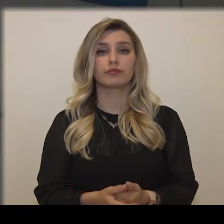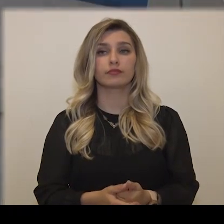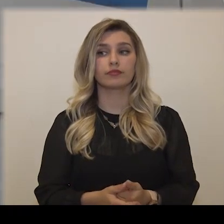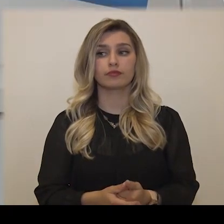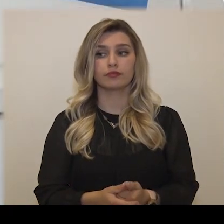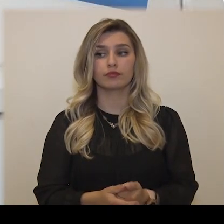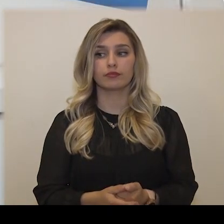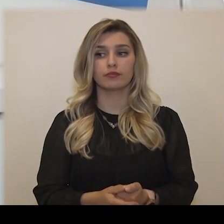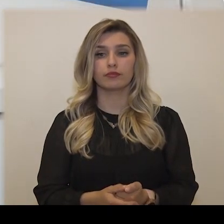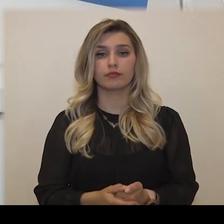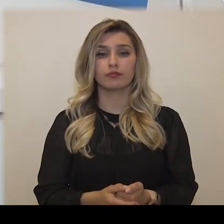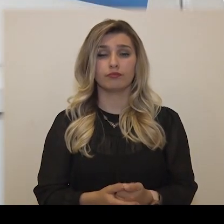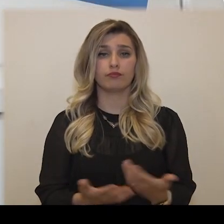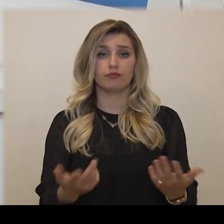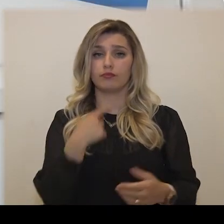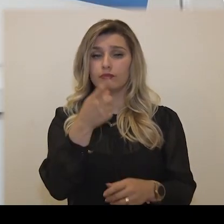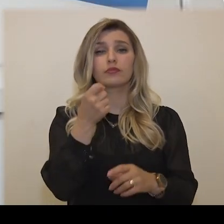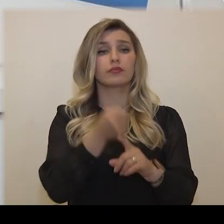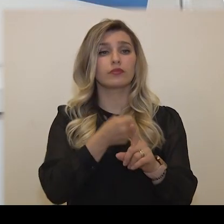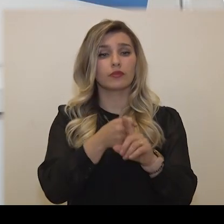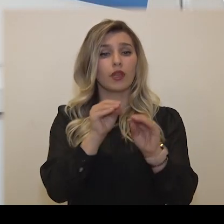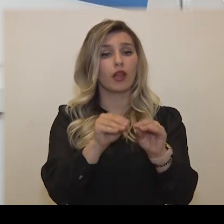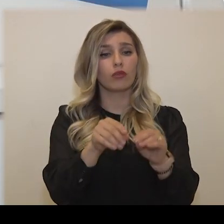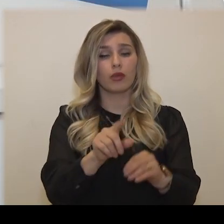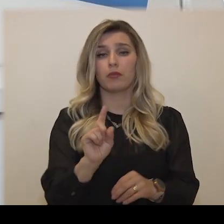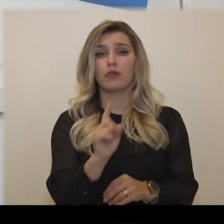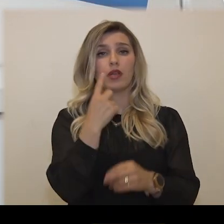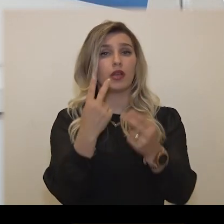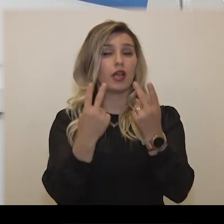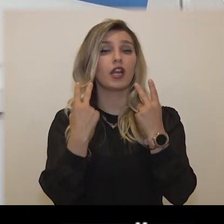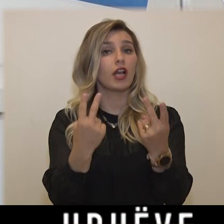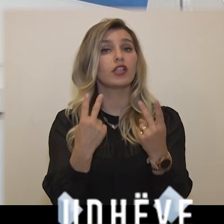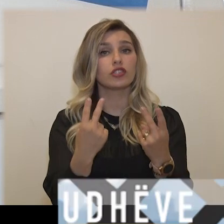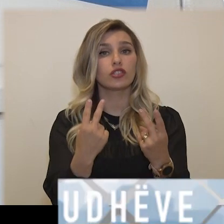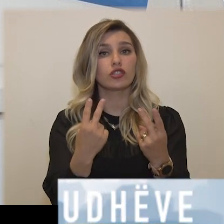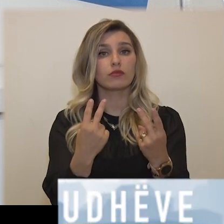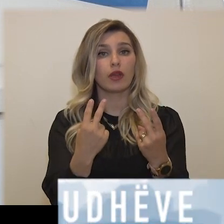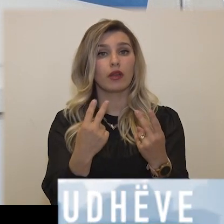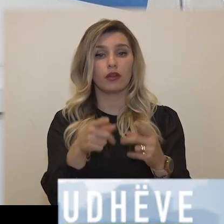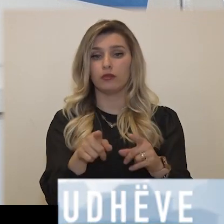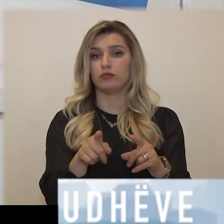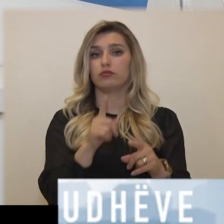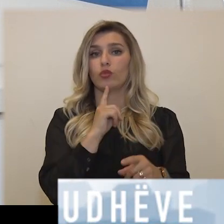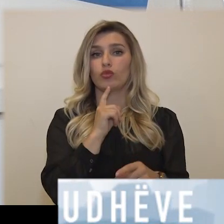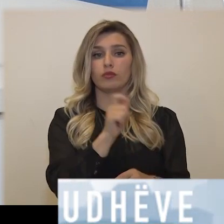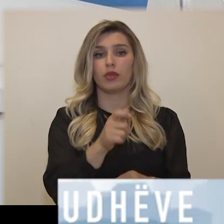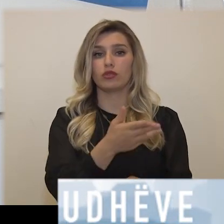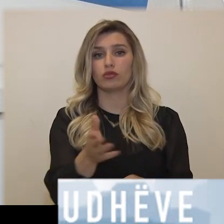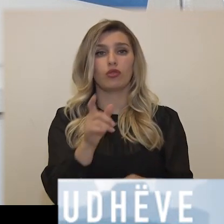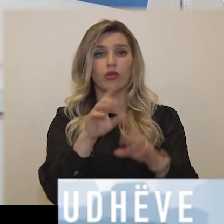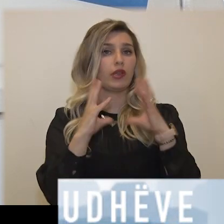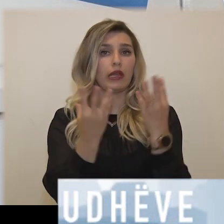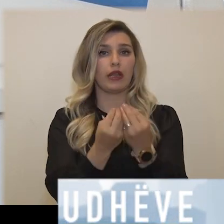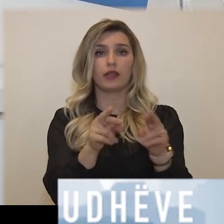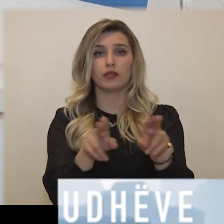Po, sigurisht se edukimi apo arsimi është një ndër çështjet më elementare apo kryesore të çdo